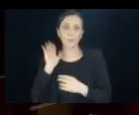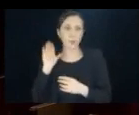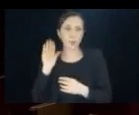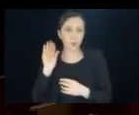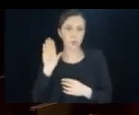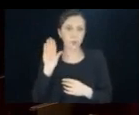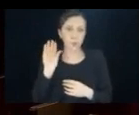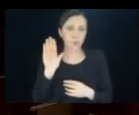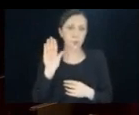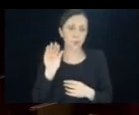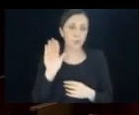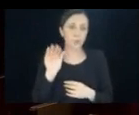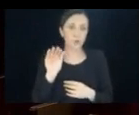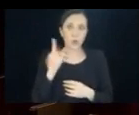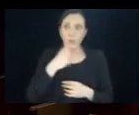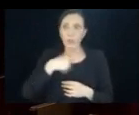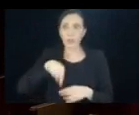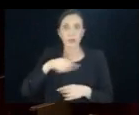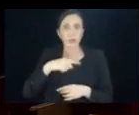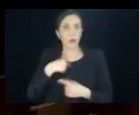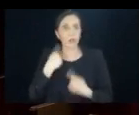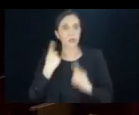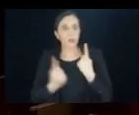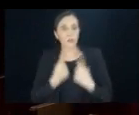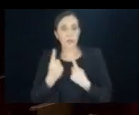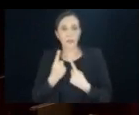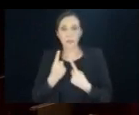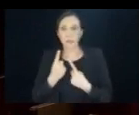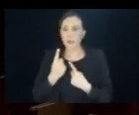l'altro pure apprendiamo cose